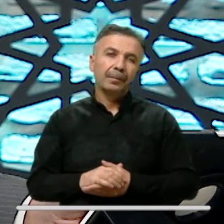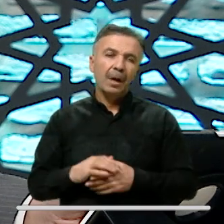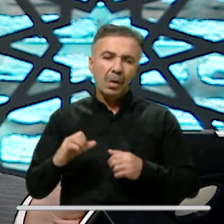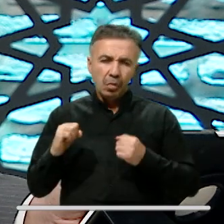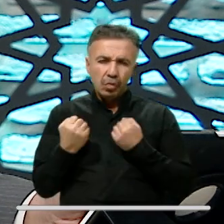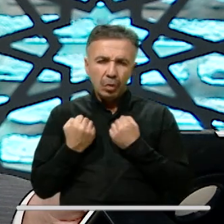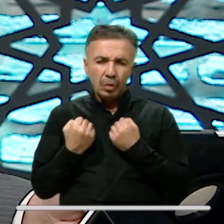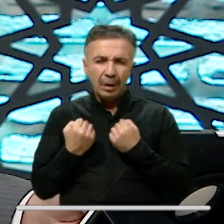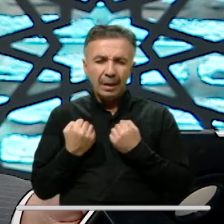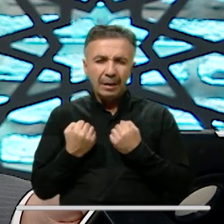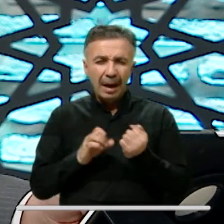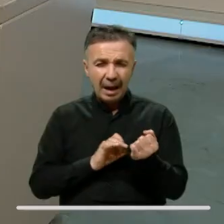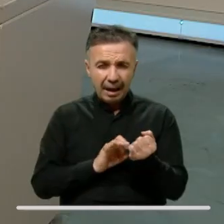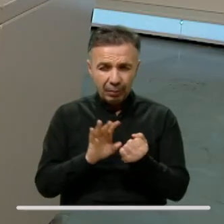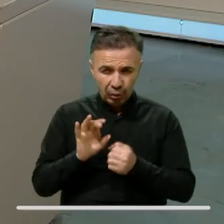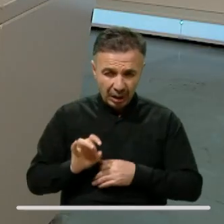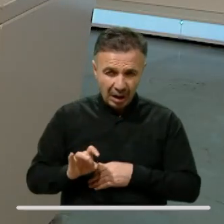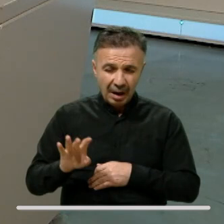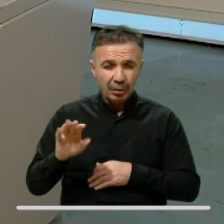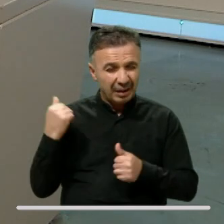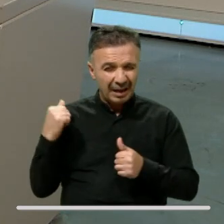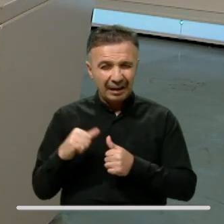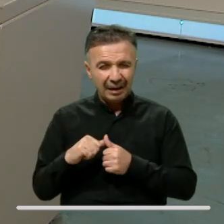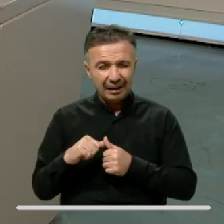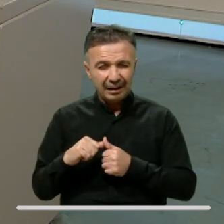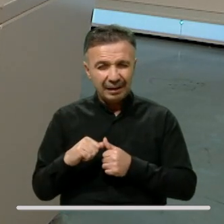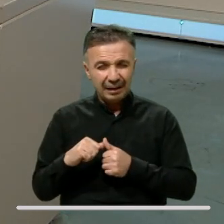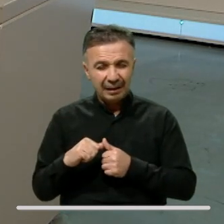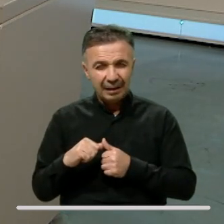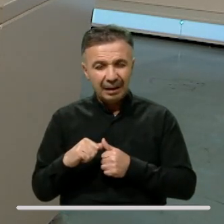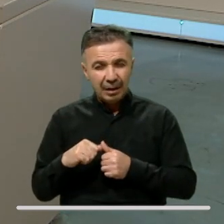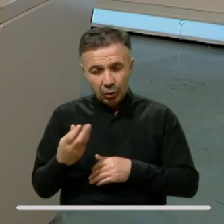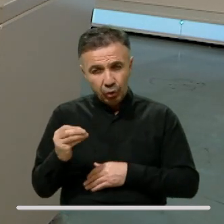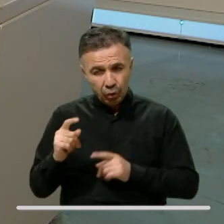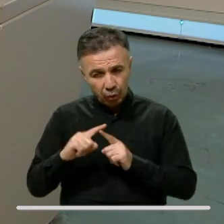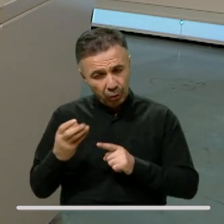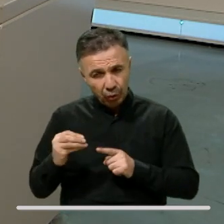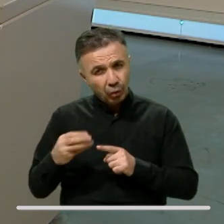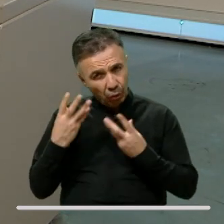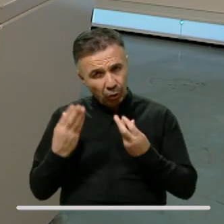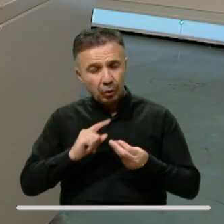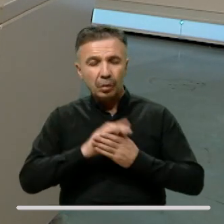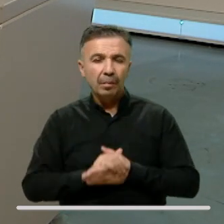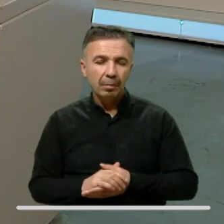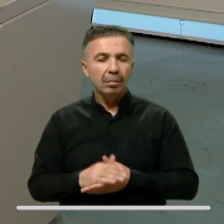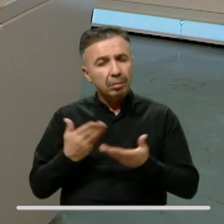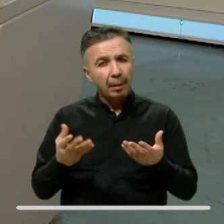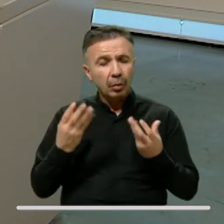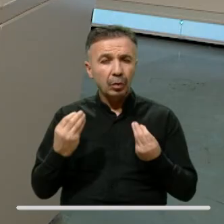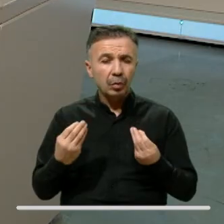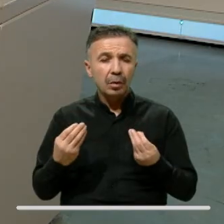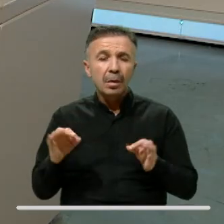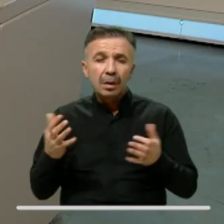dondurulan embriyolar tekrar kullanılabilir mi? Tabii ki kullanılabilir. Yani nasıl ki karı